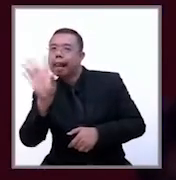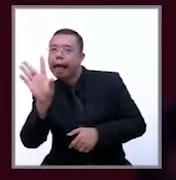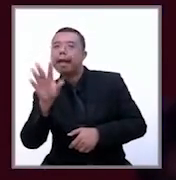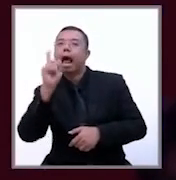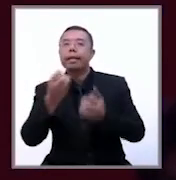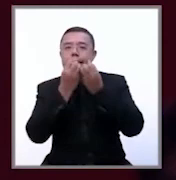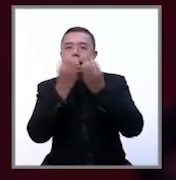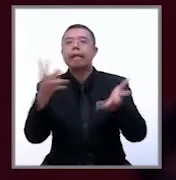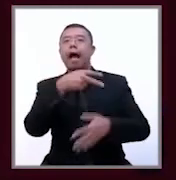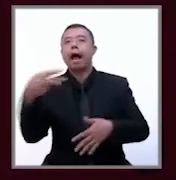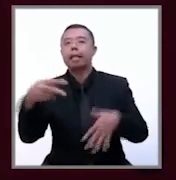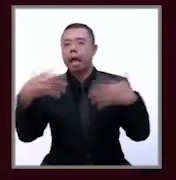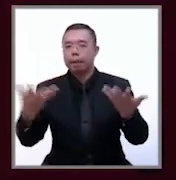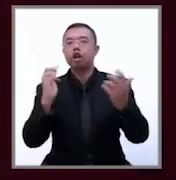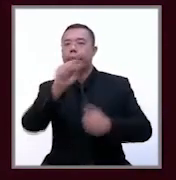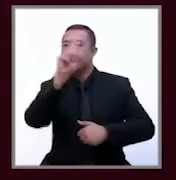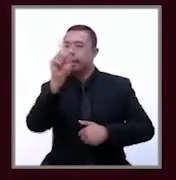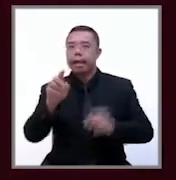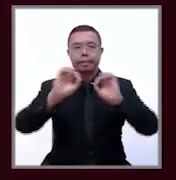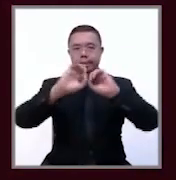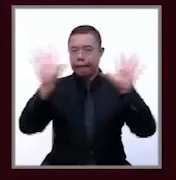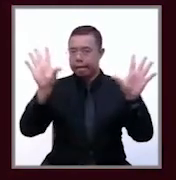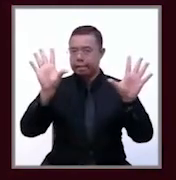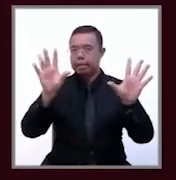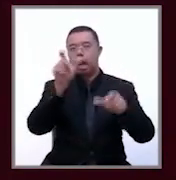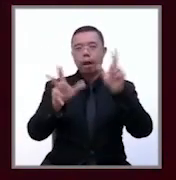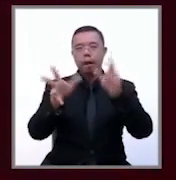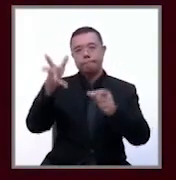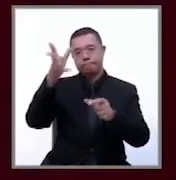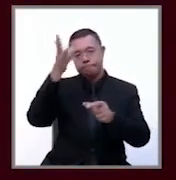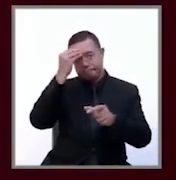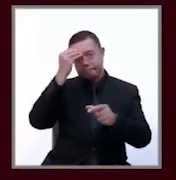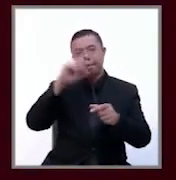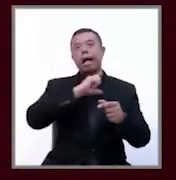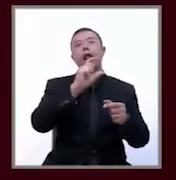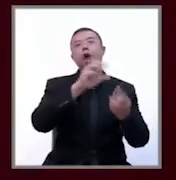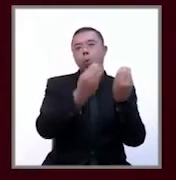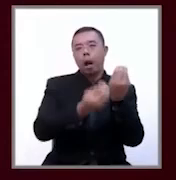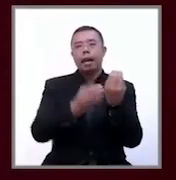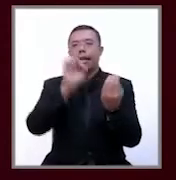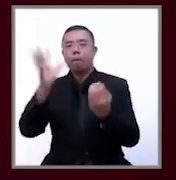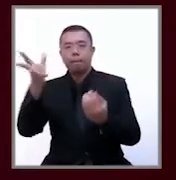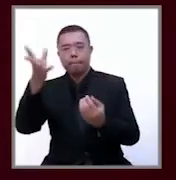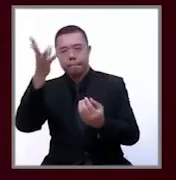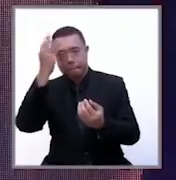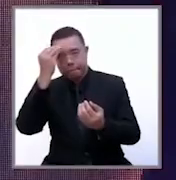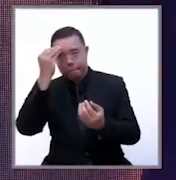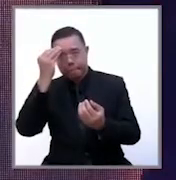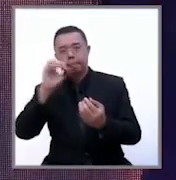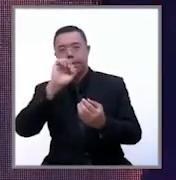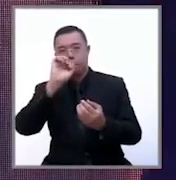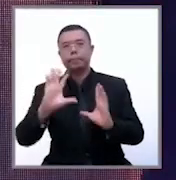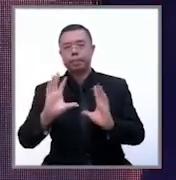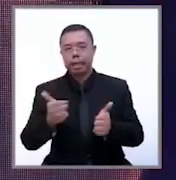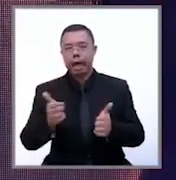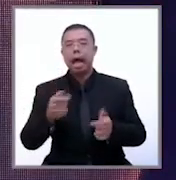penjelasan agar pertanyaannya menjadi jelas dan dimengerti oleh calon wakil presiden lainnya dan kami mohon